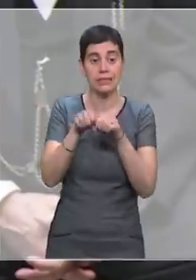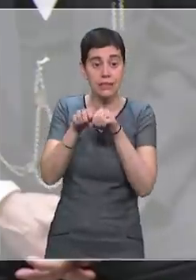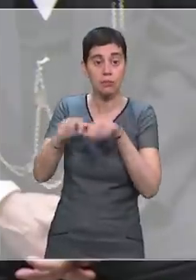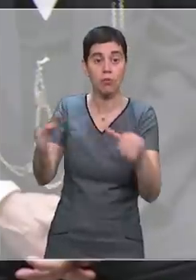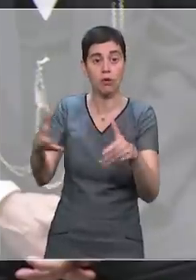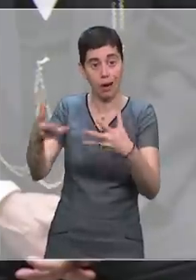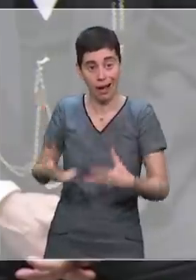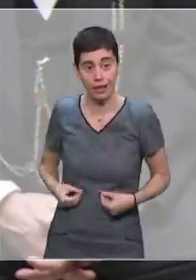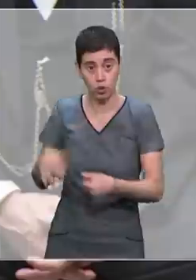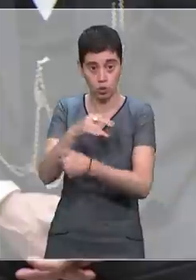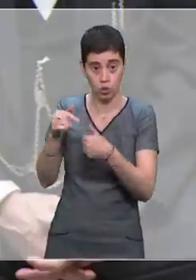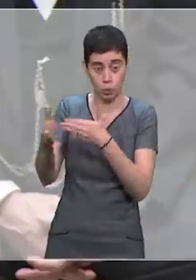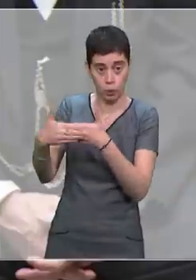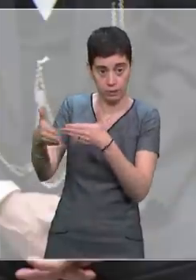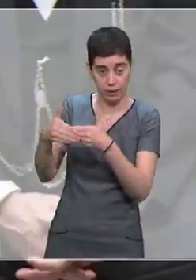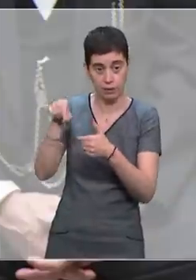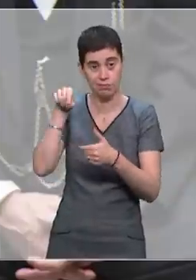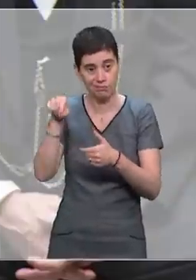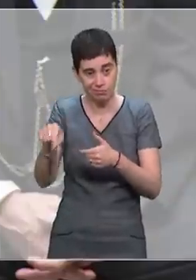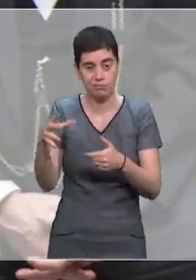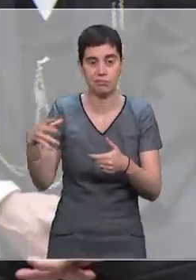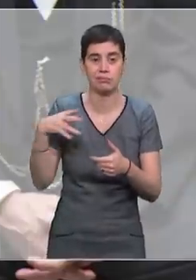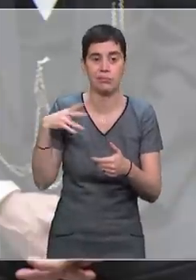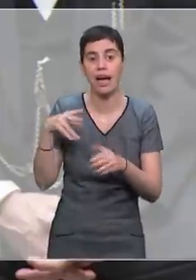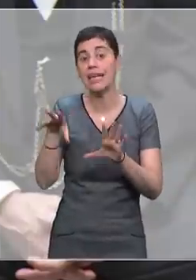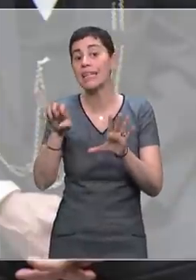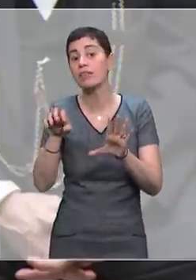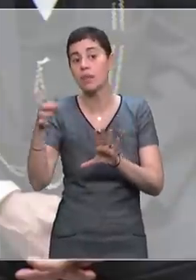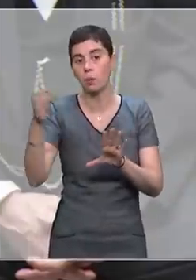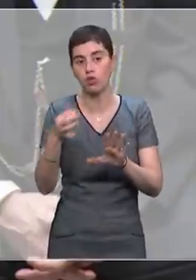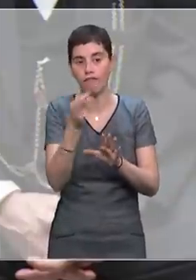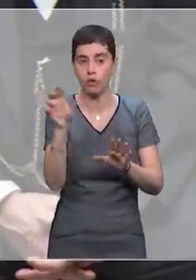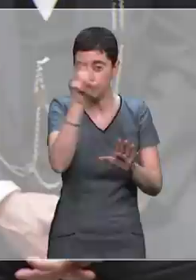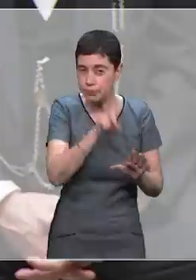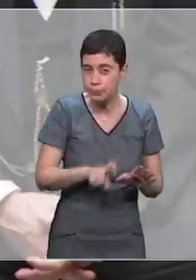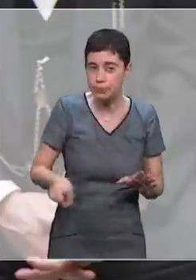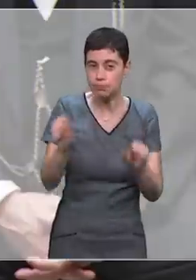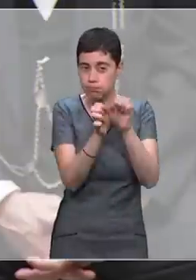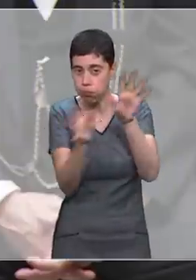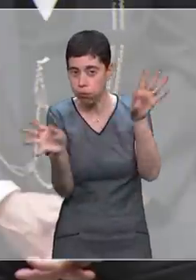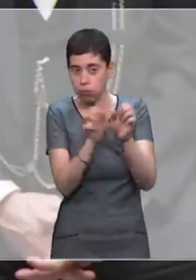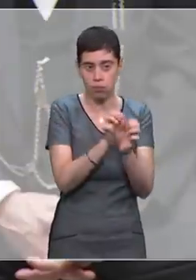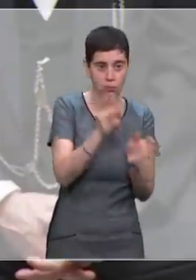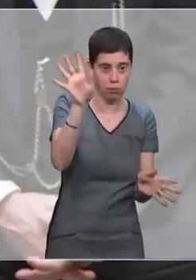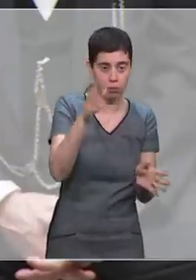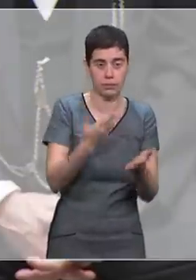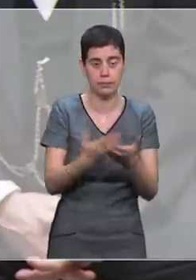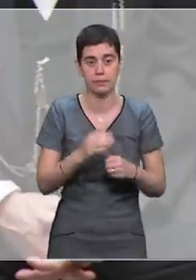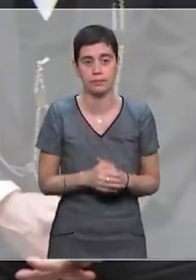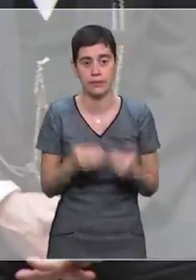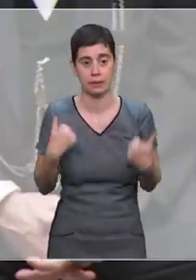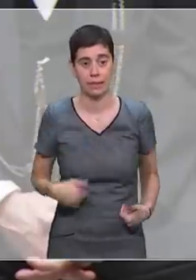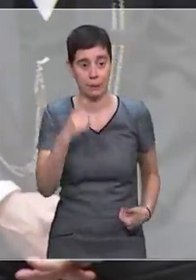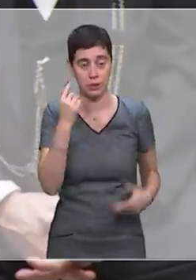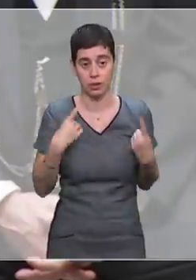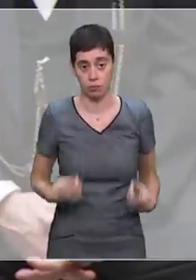accueils sociaux de proximité qui couvrent désormais plus de 90% du territoire. Mesdames et messieurs les députés, le